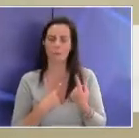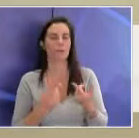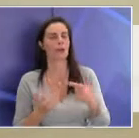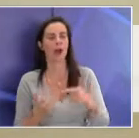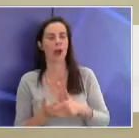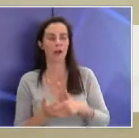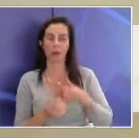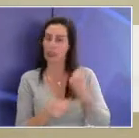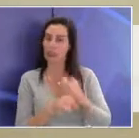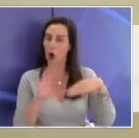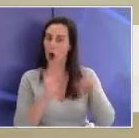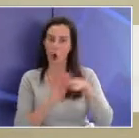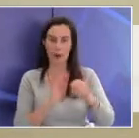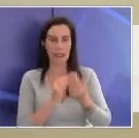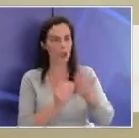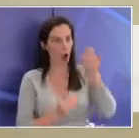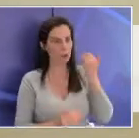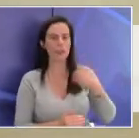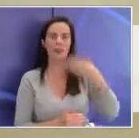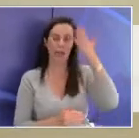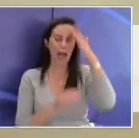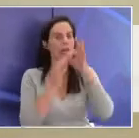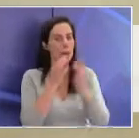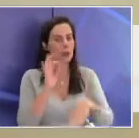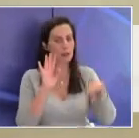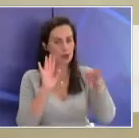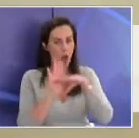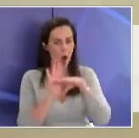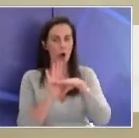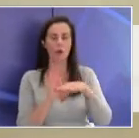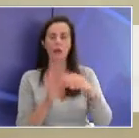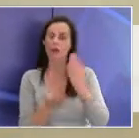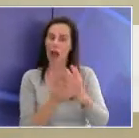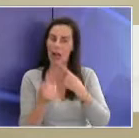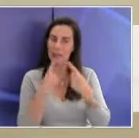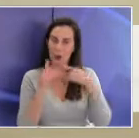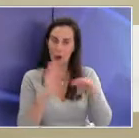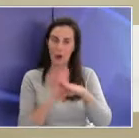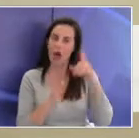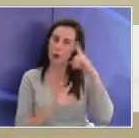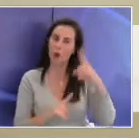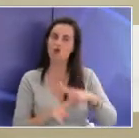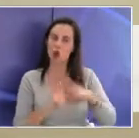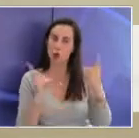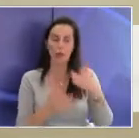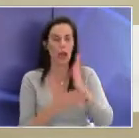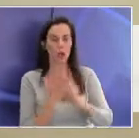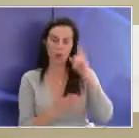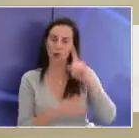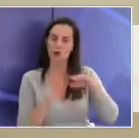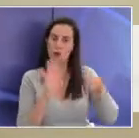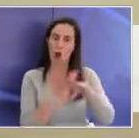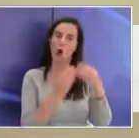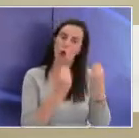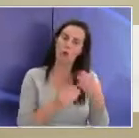כמי שעשתה את החוק בכנסת הקודמת, אז אני גם מכירה את הפרטים, ואנחנו דיברנו על זה. הדעות שהן חלוקות. יש כאלה שחושבים שהחוק